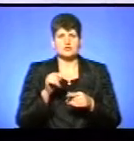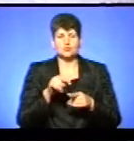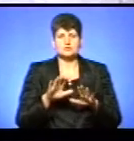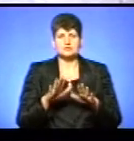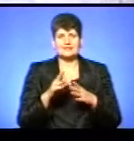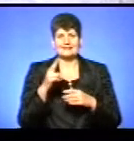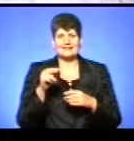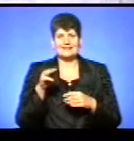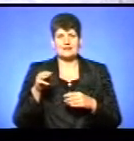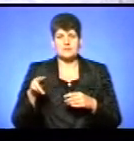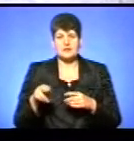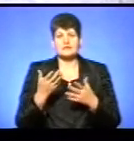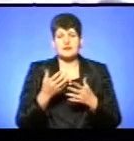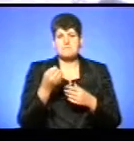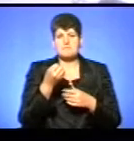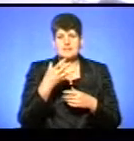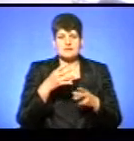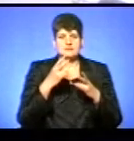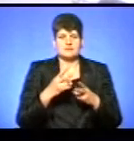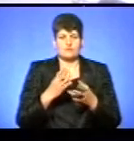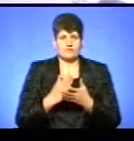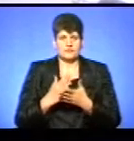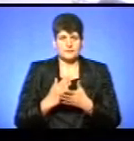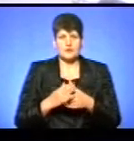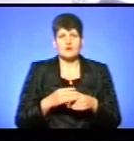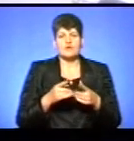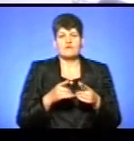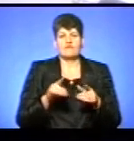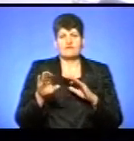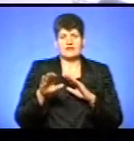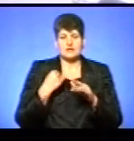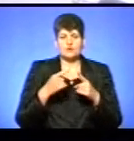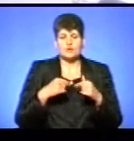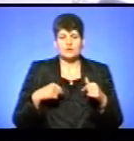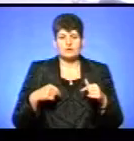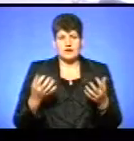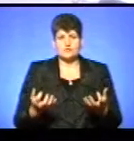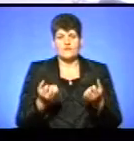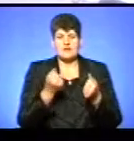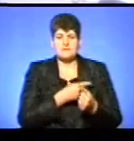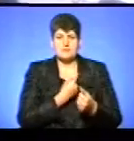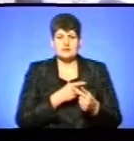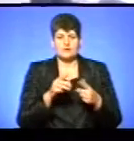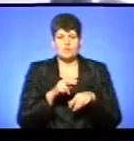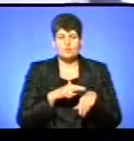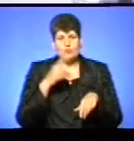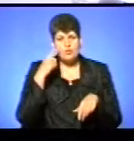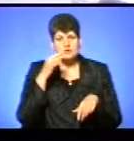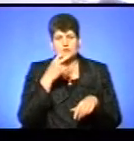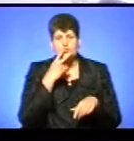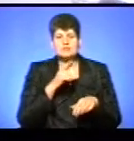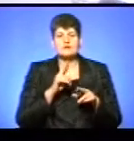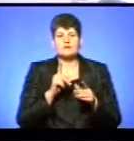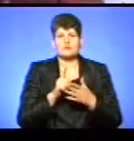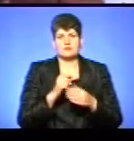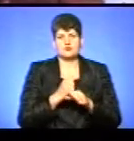трапилося ДТП, у якій 15 травмованих. Організатори викликають рятувальників, медиків та поліцію, щоб показати, як мають співпрацювати